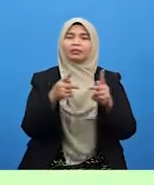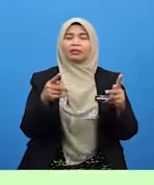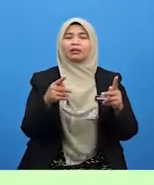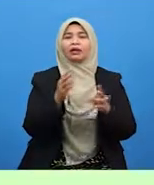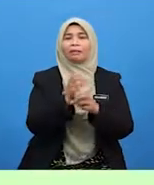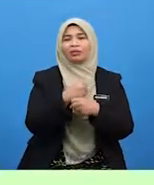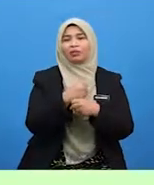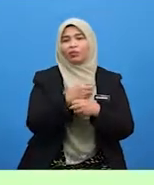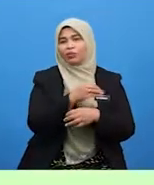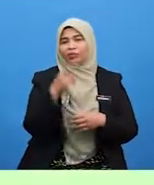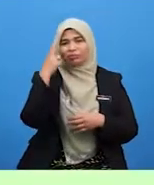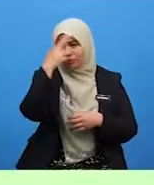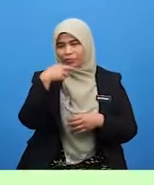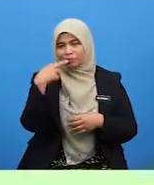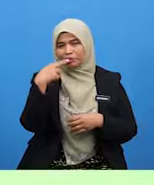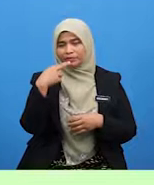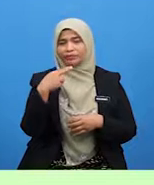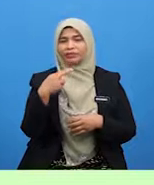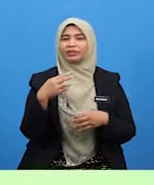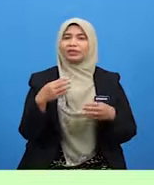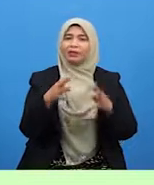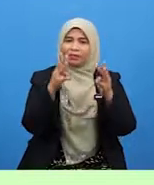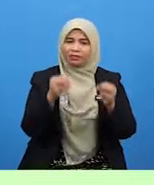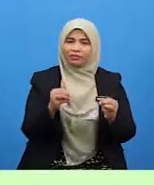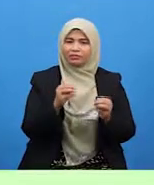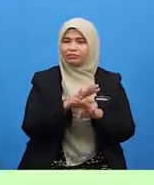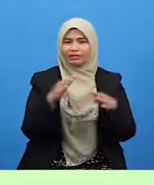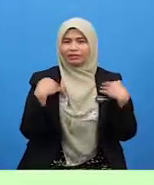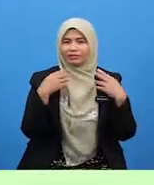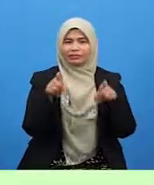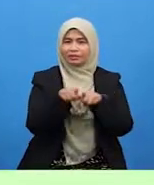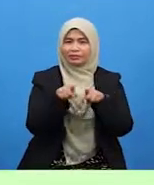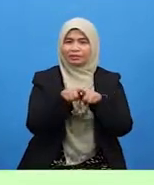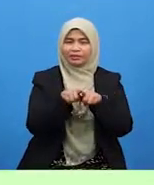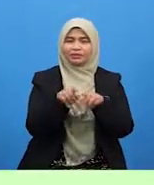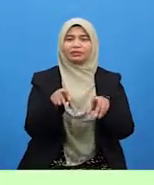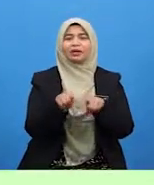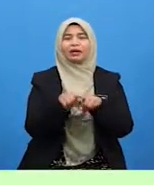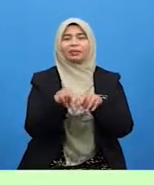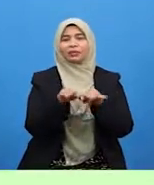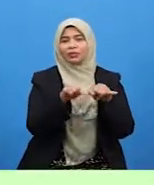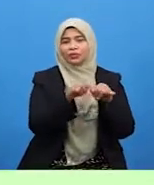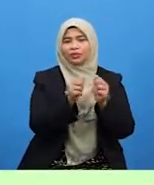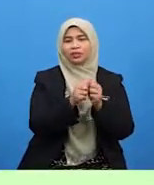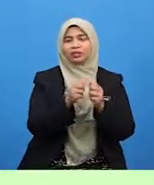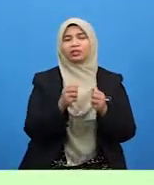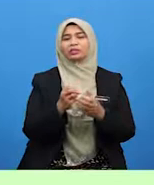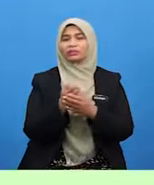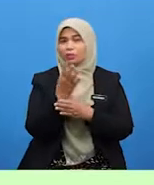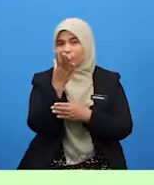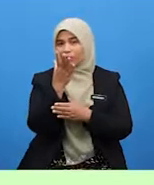dan rupa. Kita boleh lihat manusia tidak ada yang sama. Begitu juga haiwan dan tumbuhan.